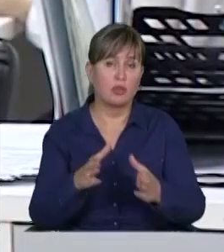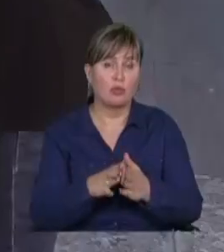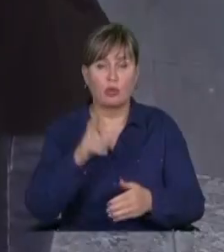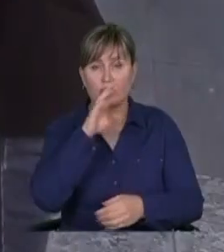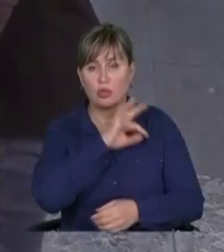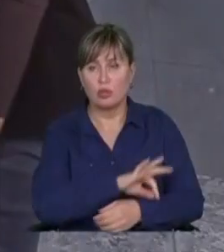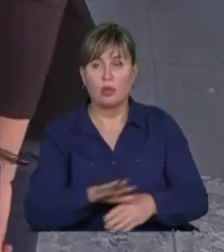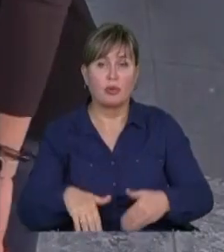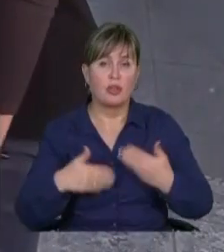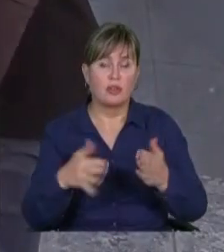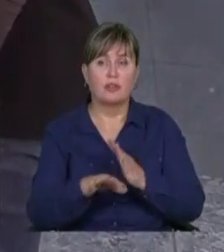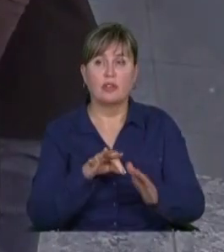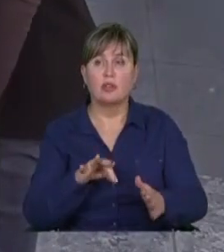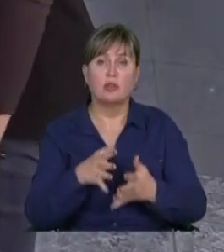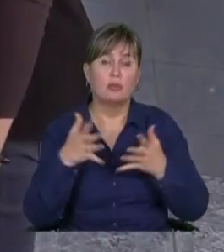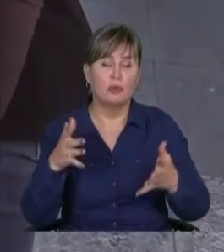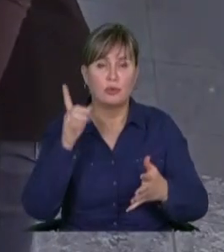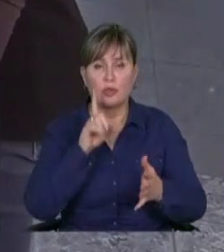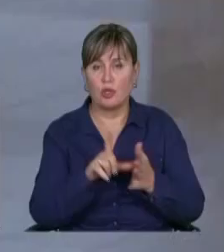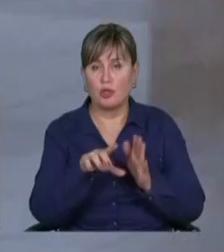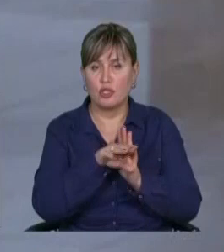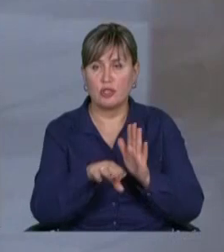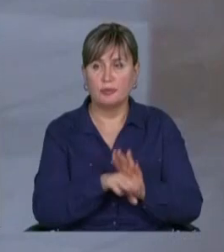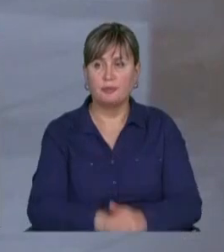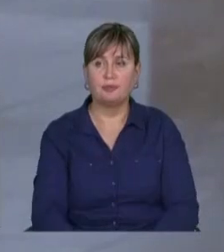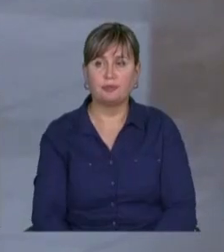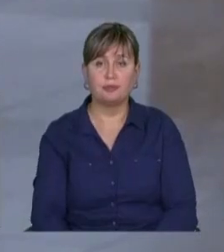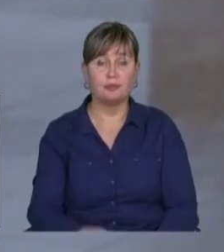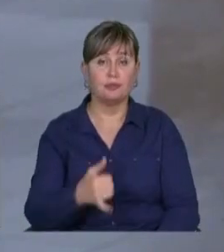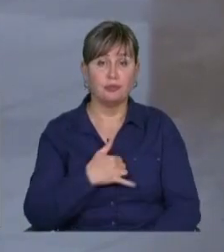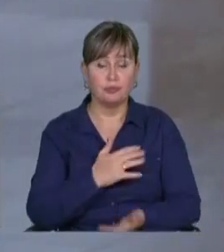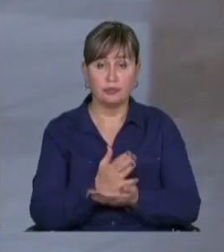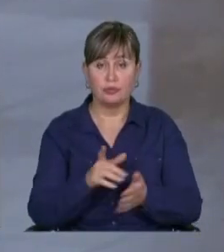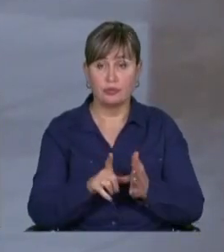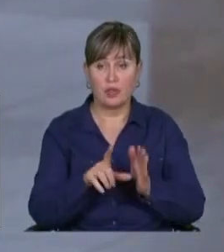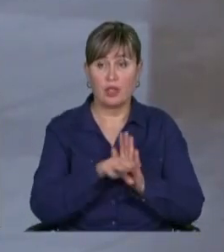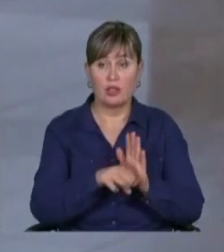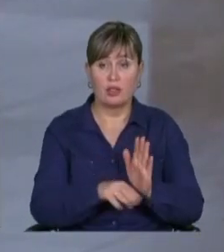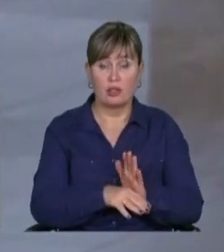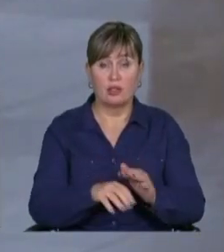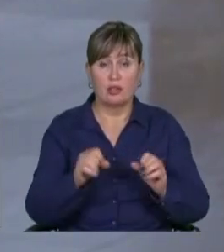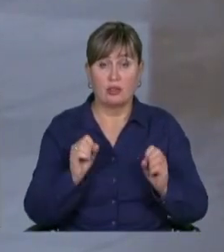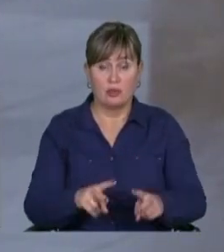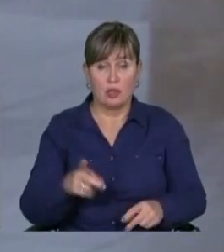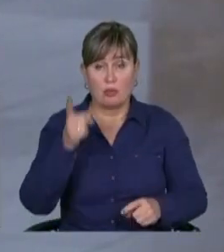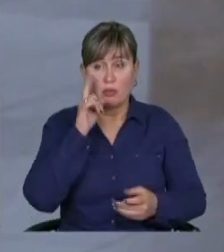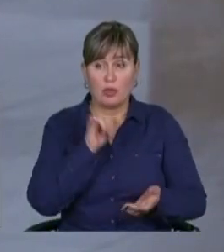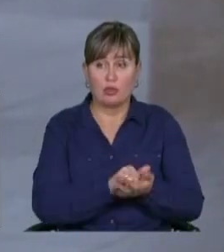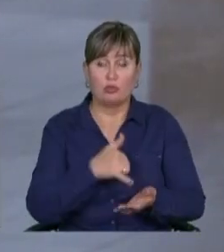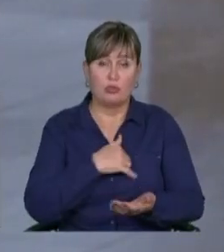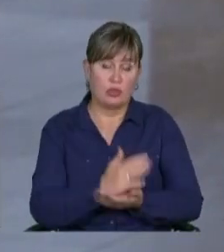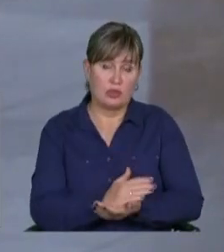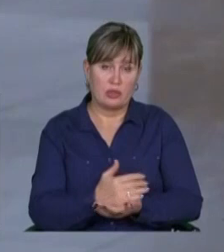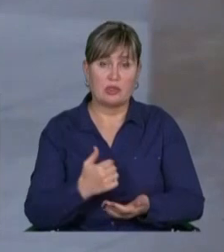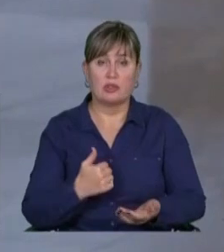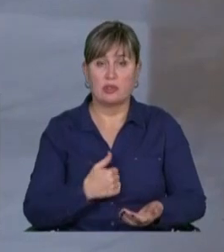госдоходов им предлагают выбрать наиболее комфортный налоговый режим. У меня специальный налоговый режим, специальное мобильное приложение «ЕСЛОГ